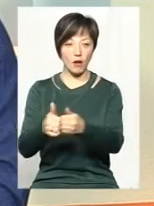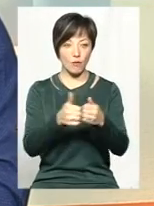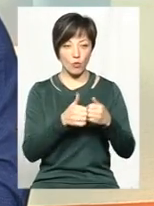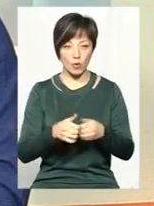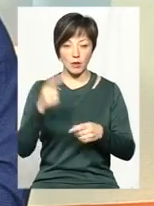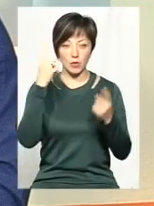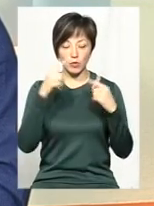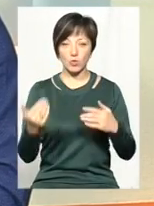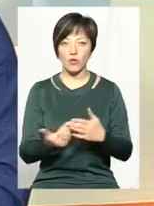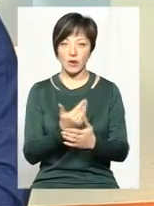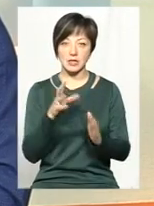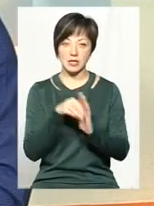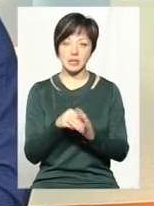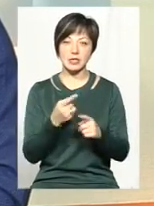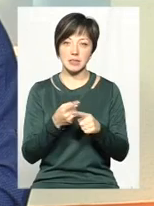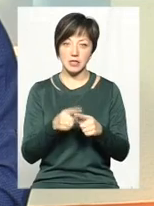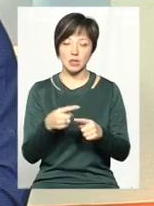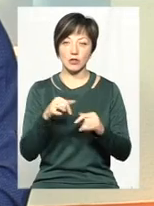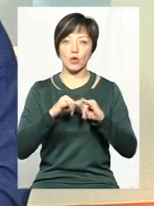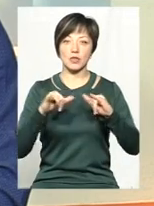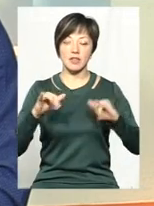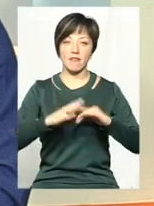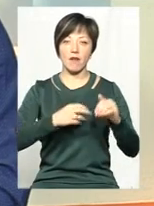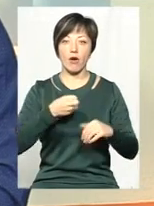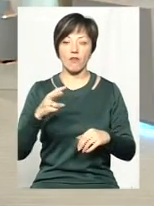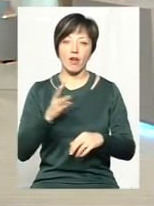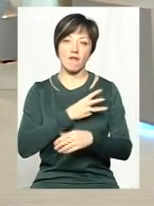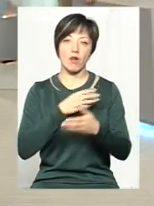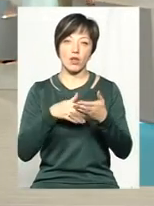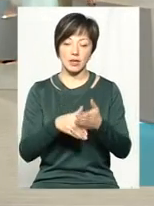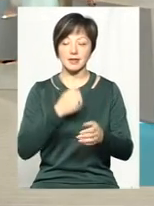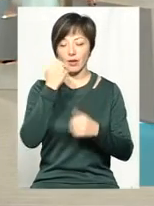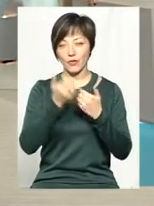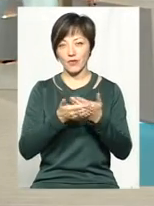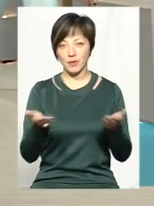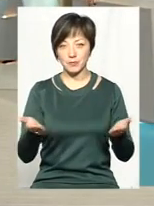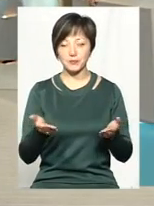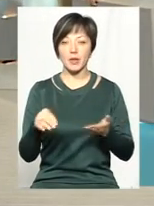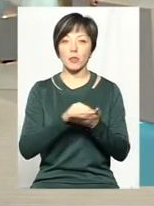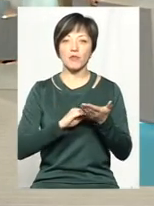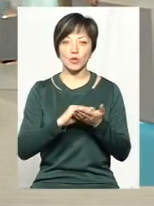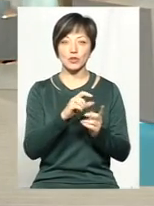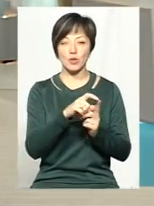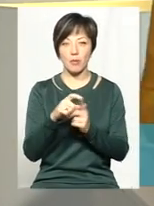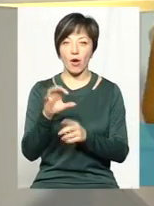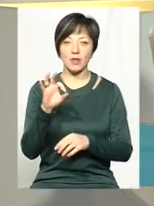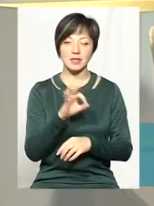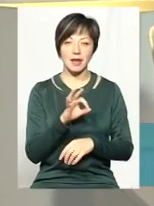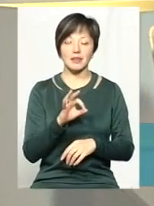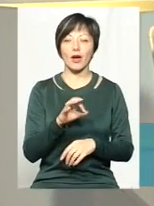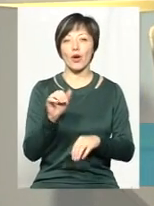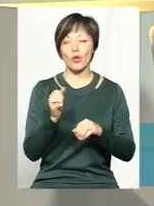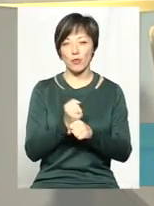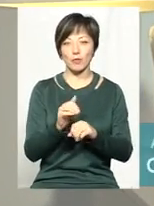щось придумати нове і задіяти, це означає, що він росте фахово як волонтер. Дякую вам. Повторю слова Олександра, робімо